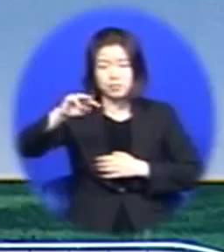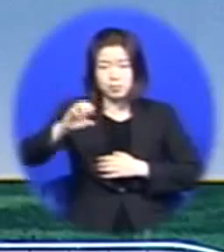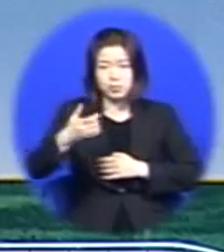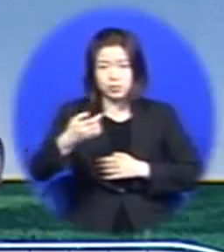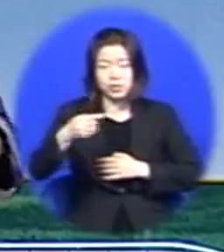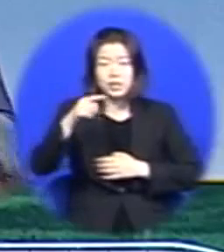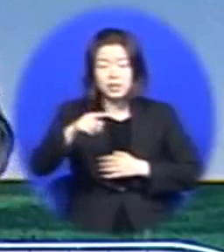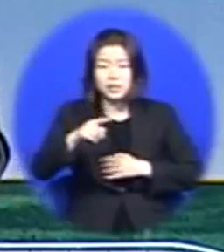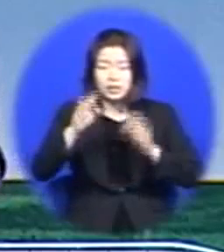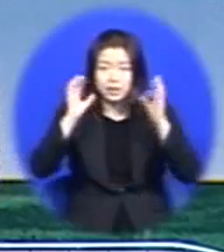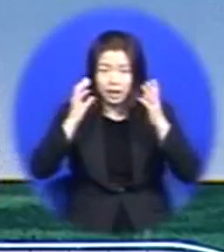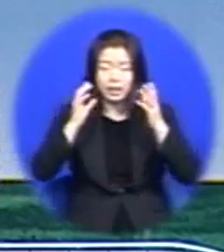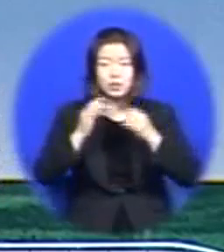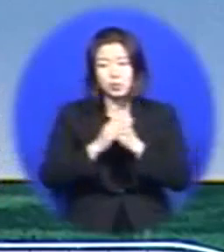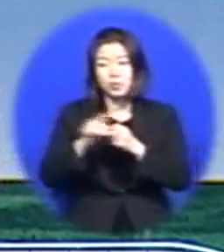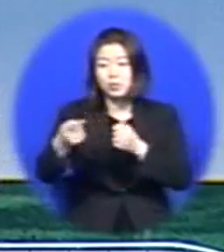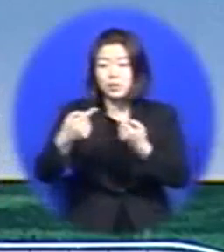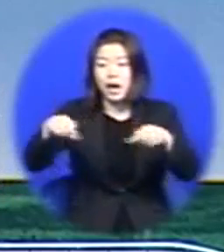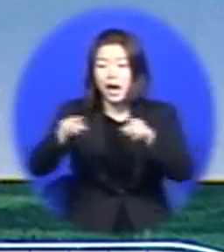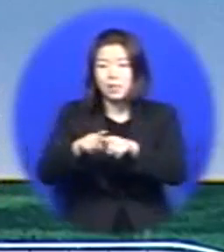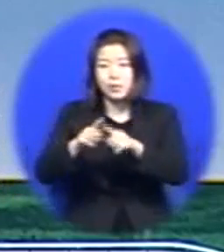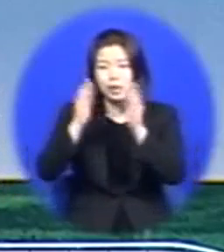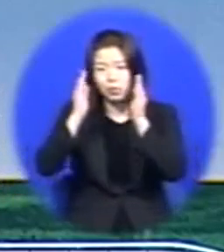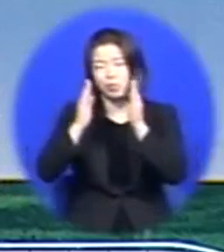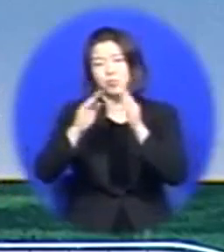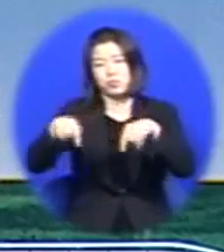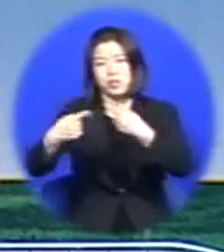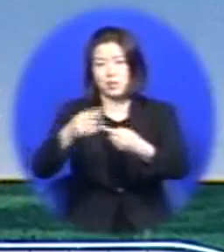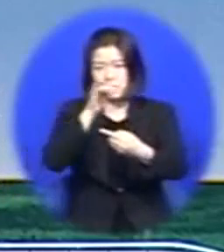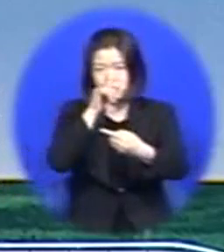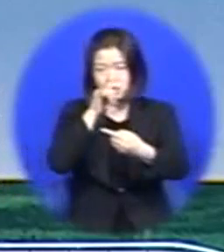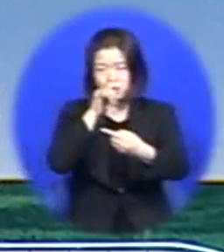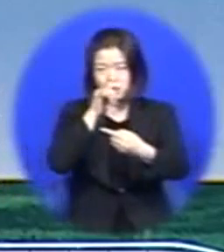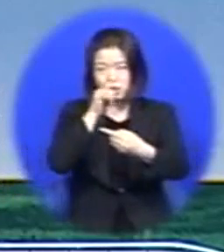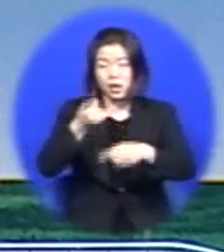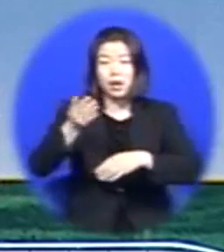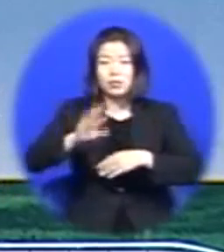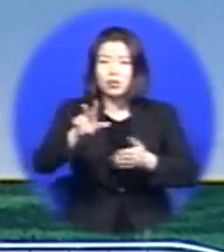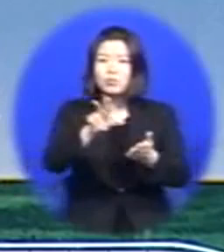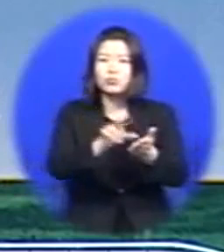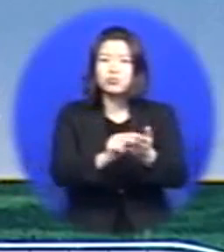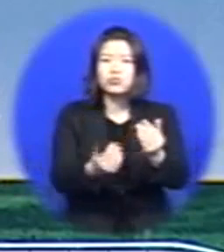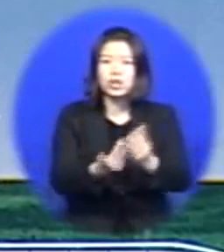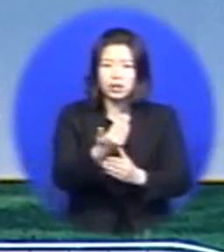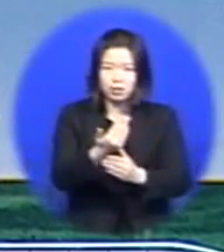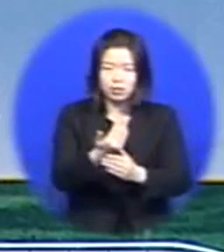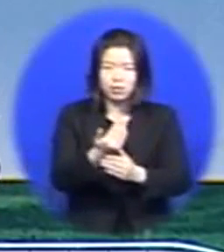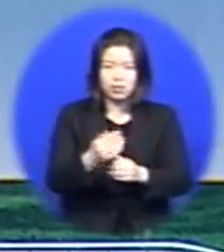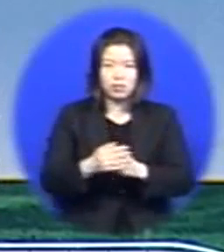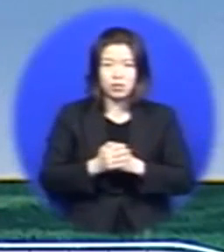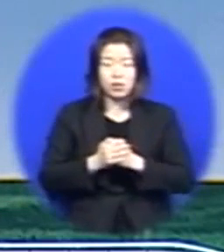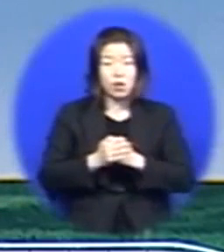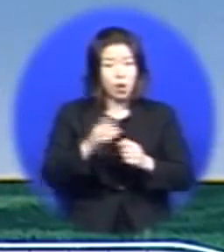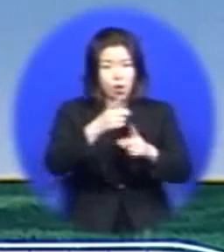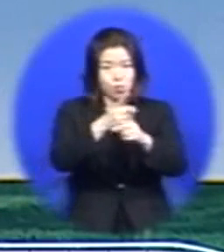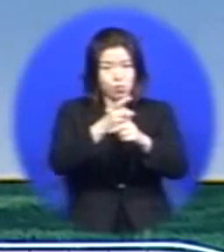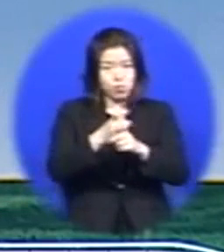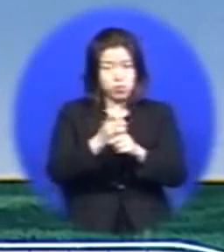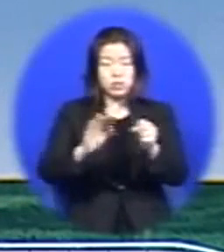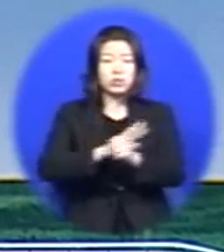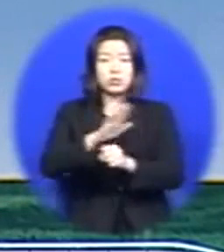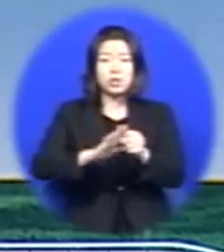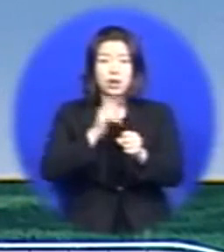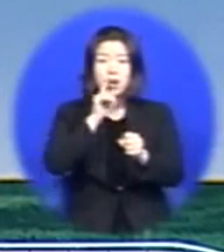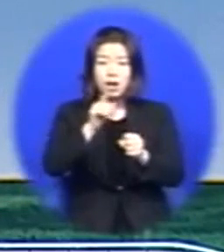에릭 리들 선교사님의 성경 공부에 같이 참여하게 됐습니다. 그런데 문제가 생겼어요. 원수를 사랑하라는